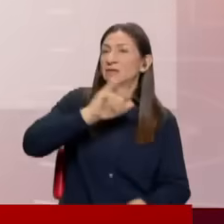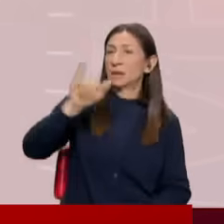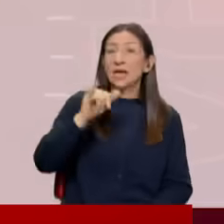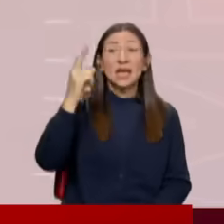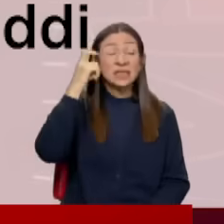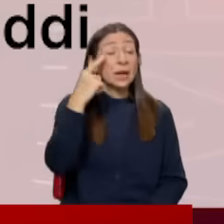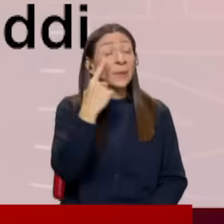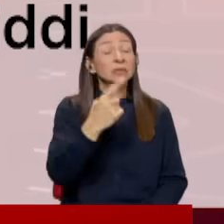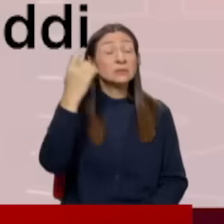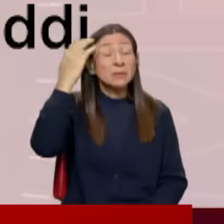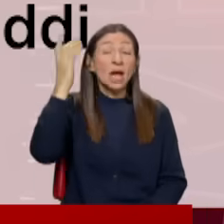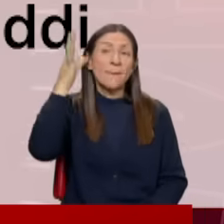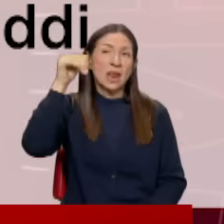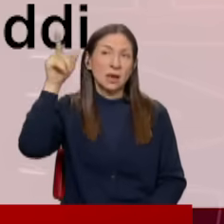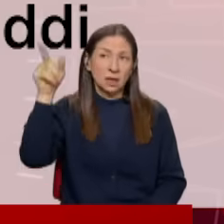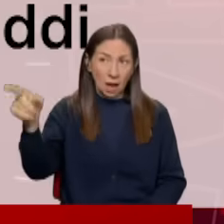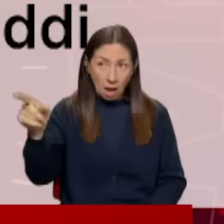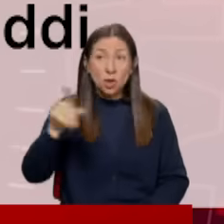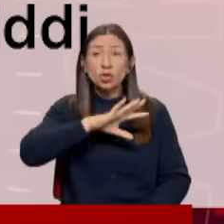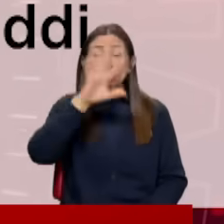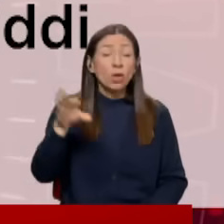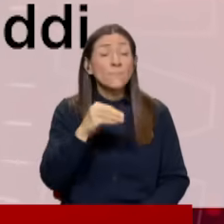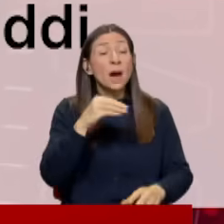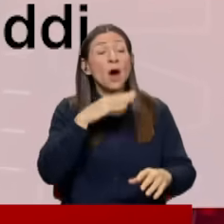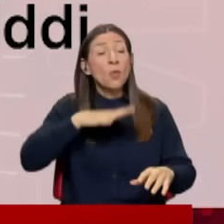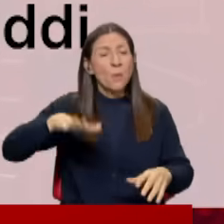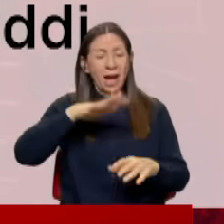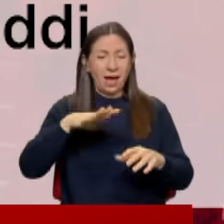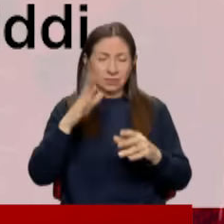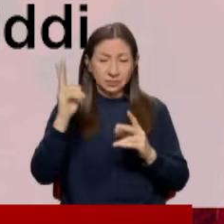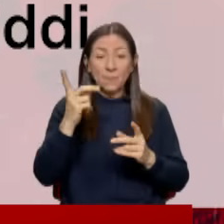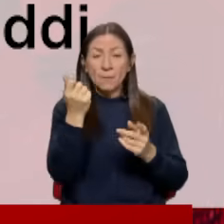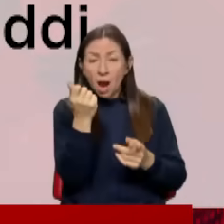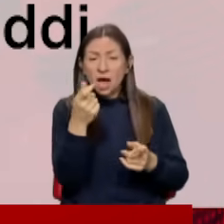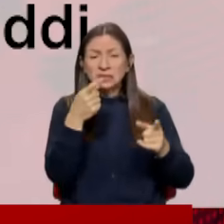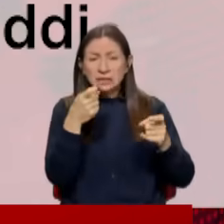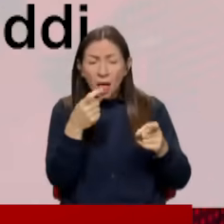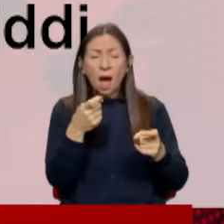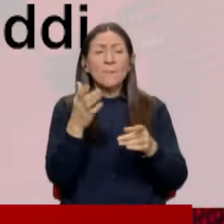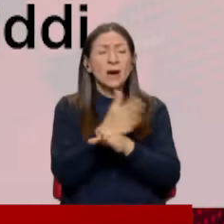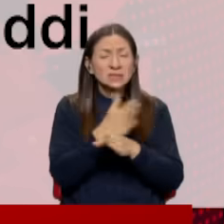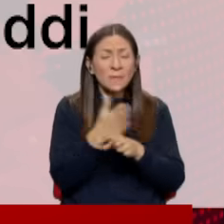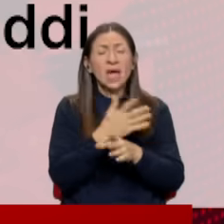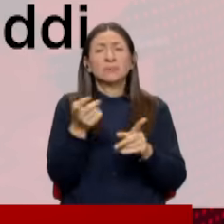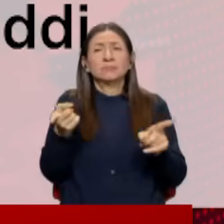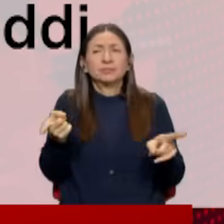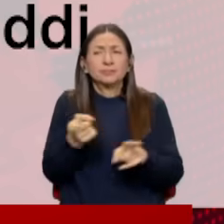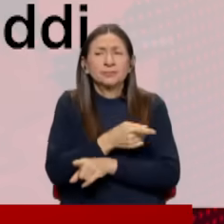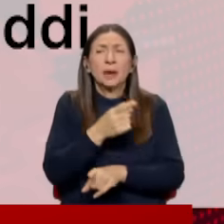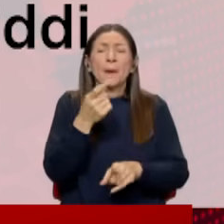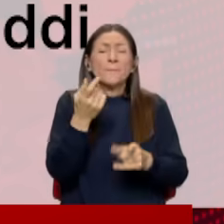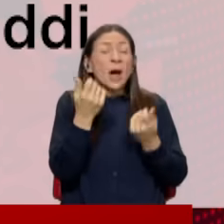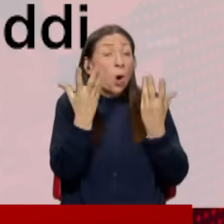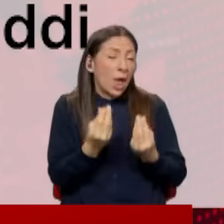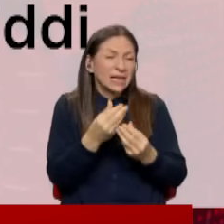İsrail'e yönelik başta Amerika Birleşik Devletleri olmak üzere tüm batılı ülkelerin gerek nakdi, gerek silah, mühimmat, araç gereç gibi aynı ve